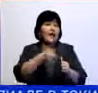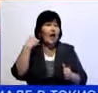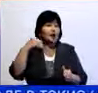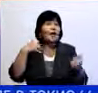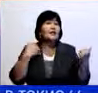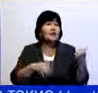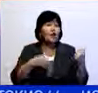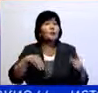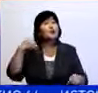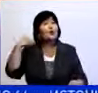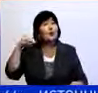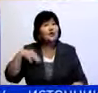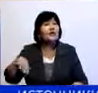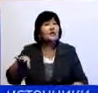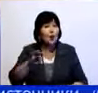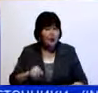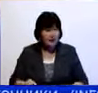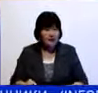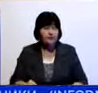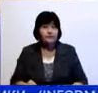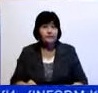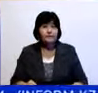жамбылская туркестанская области